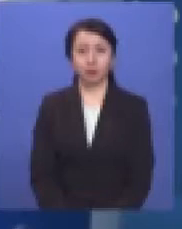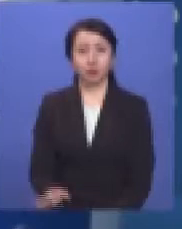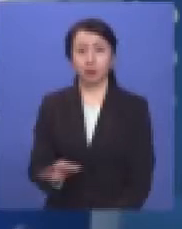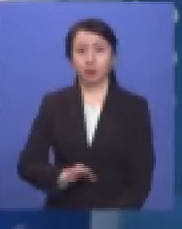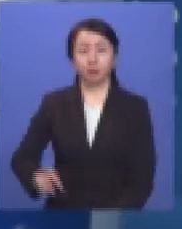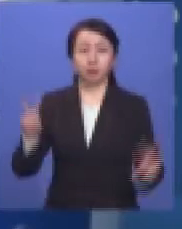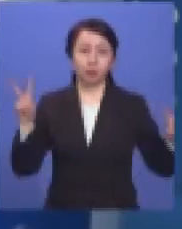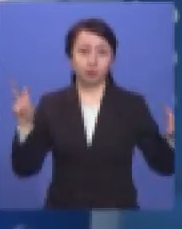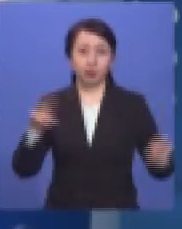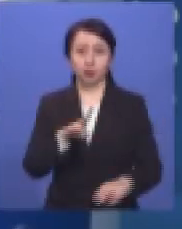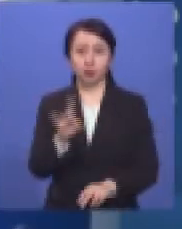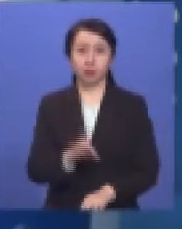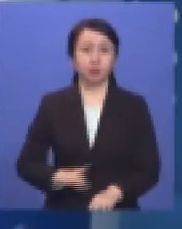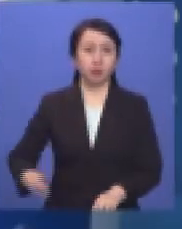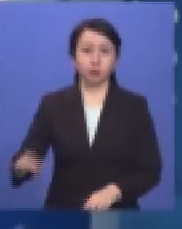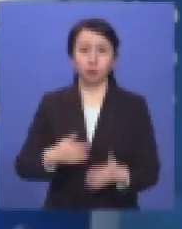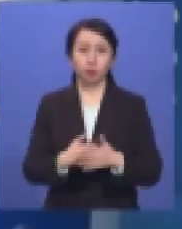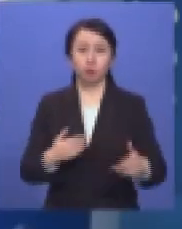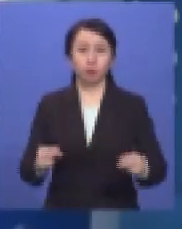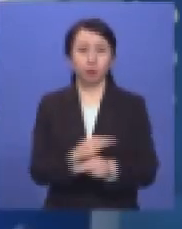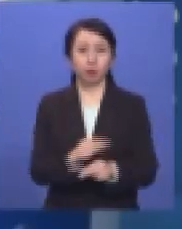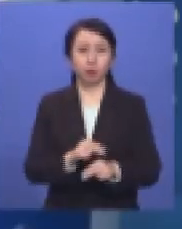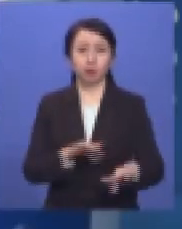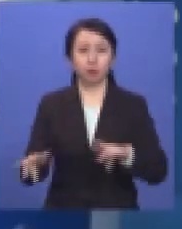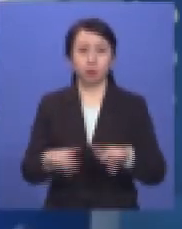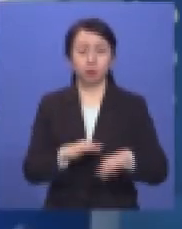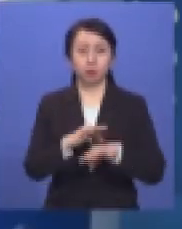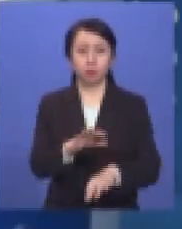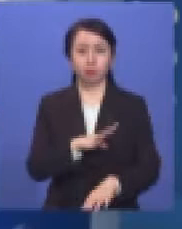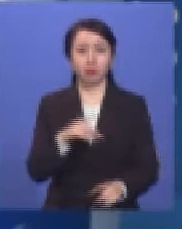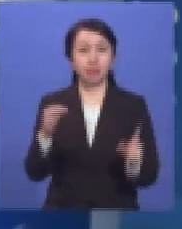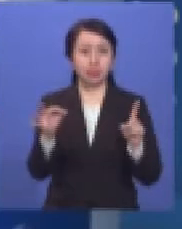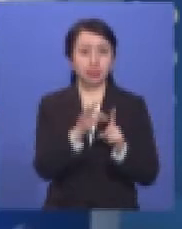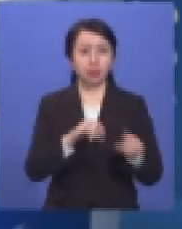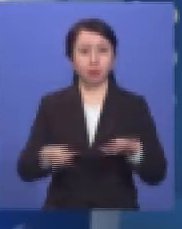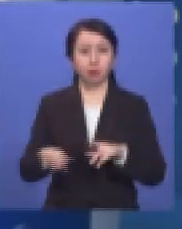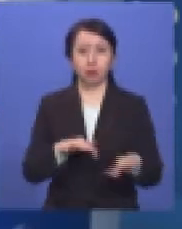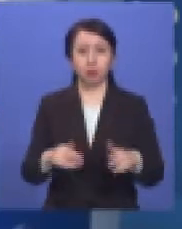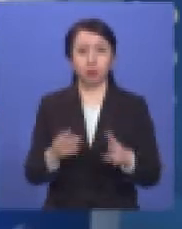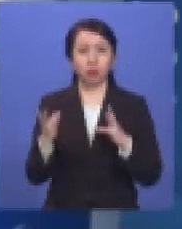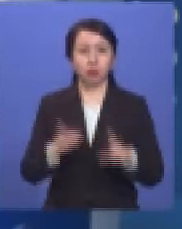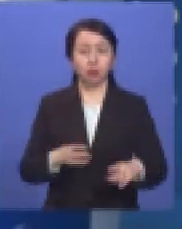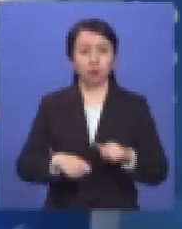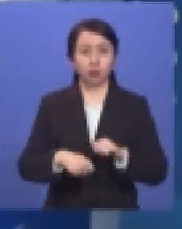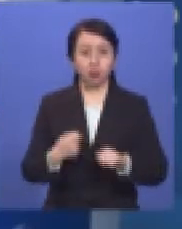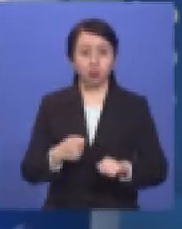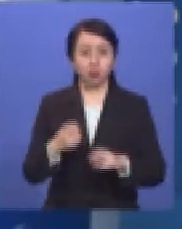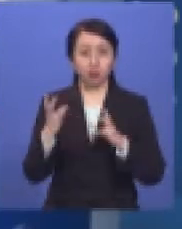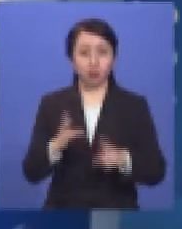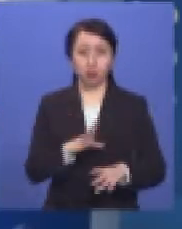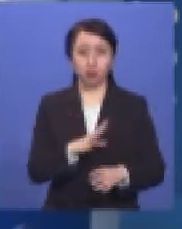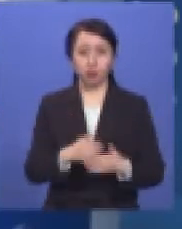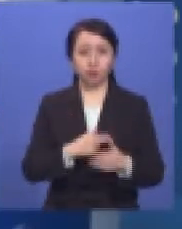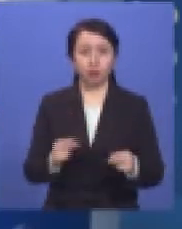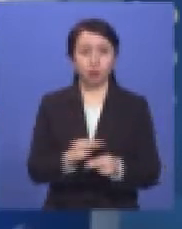Облыс аумағында транзит республикалық жедел профилактикалық іс-шарасы жалғасуда. Іс-шараның мақсаты жол-көлік жарақатын азайту, апаттардың алдын алу